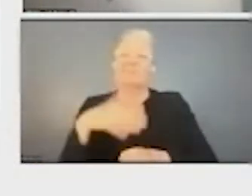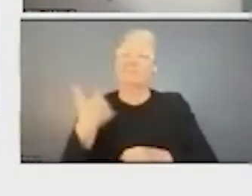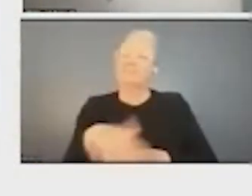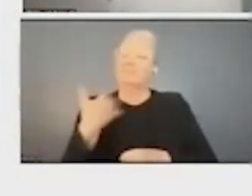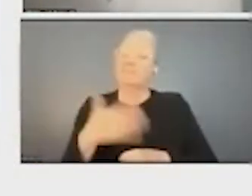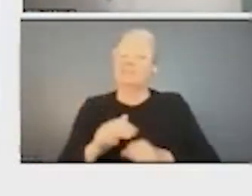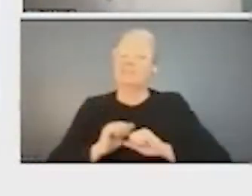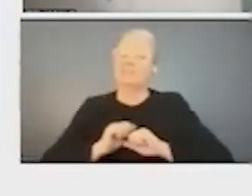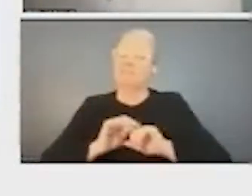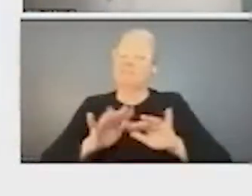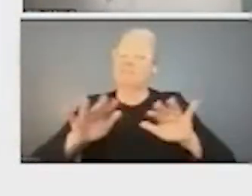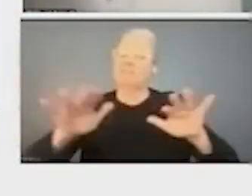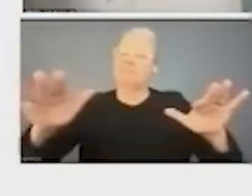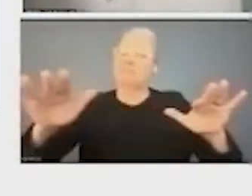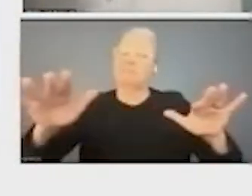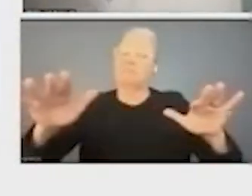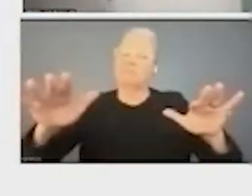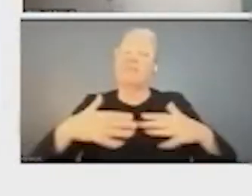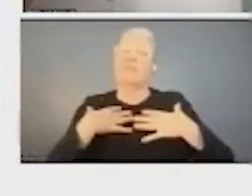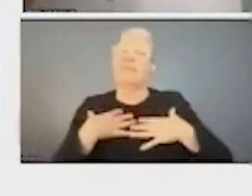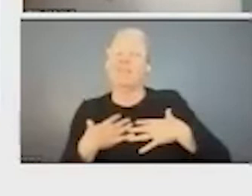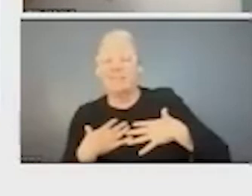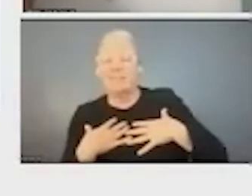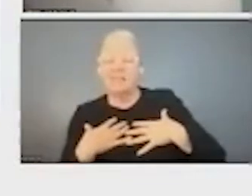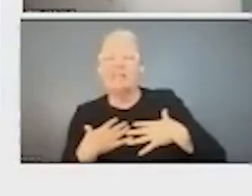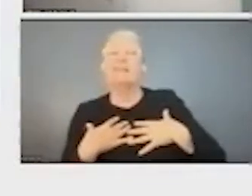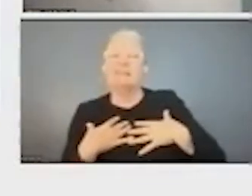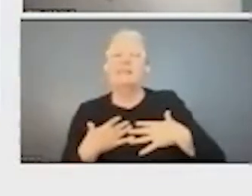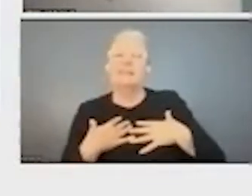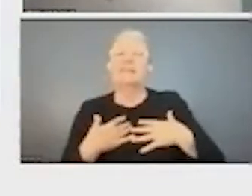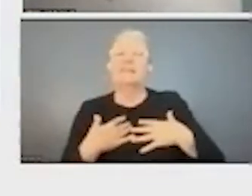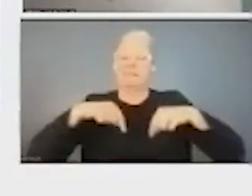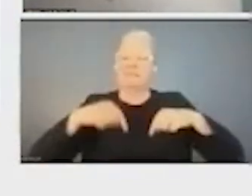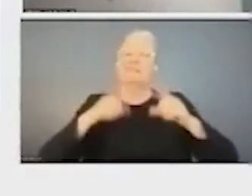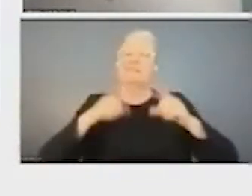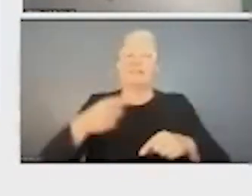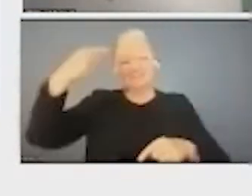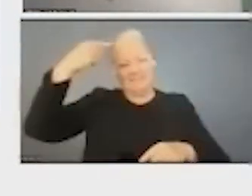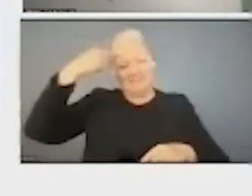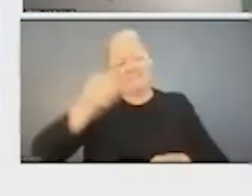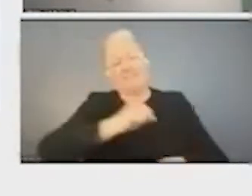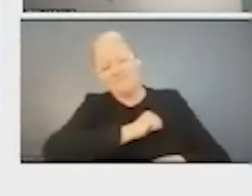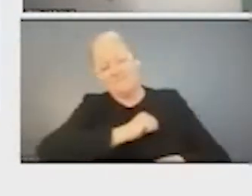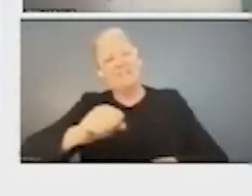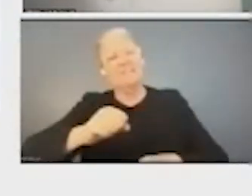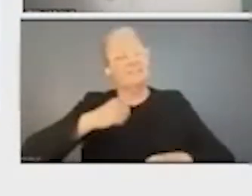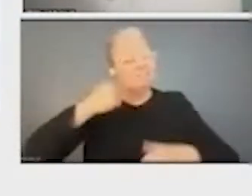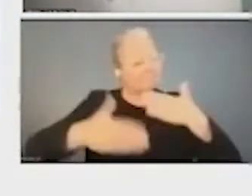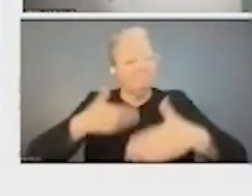الوباء. ولهذا يجب علينا أن نأخذ هذه الإجراءات ونعزز